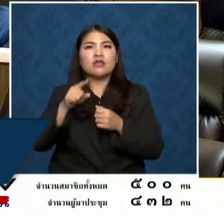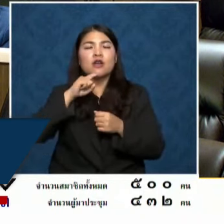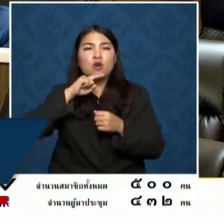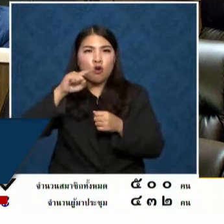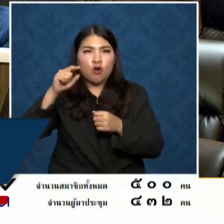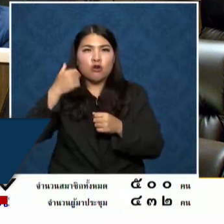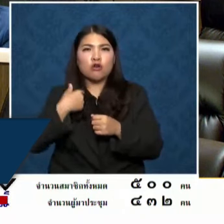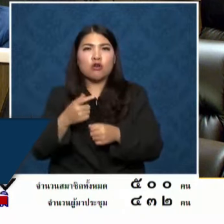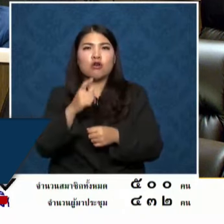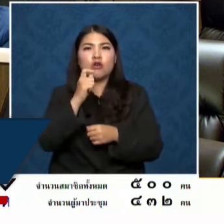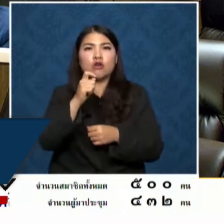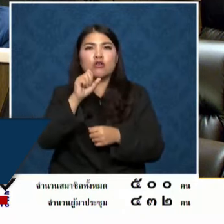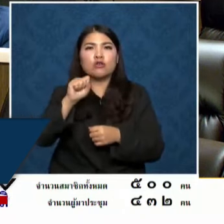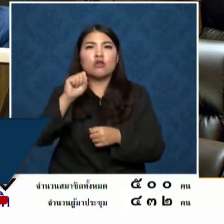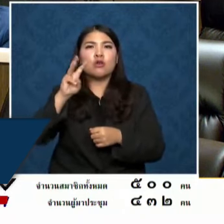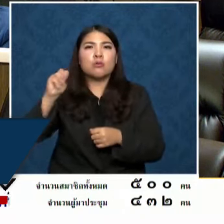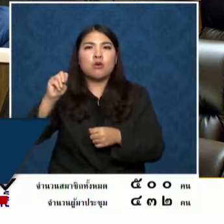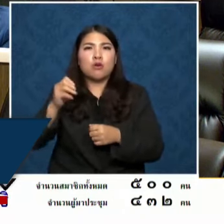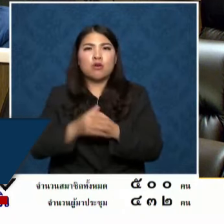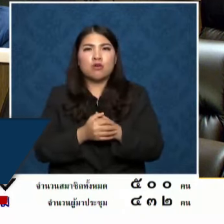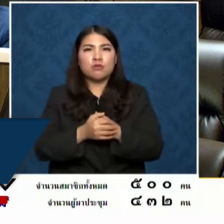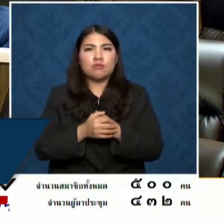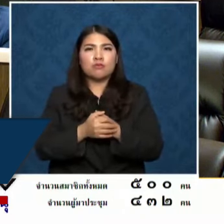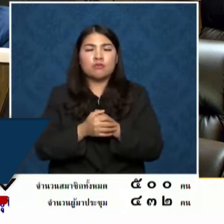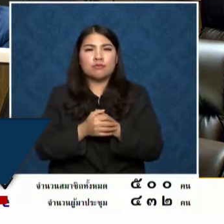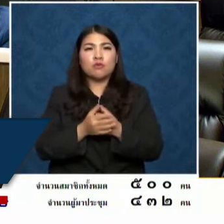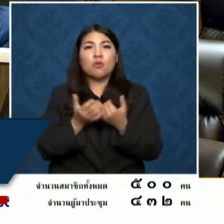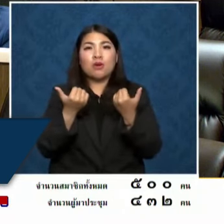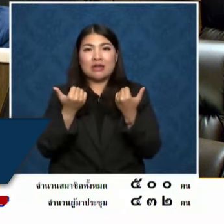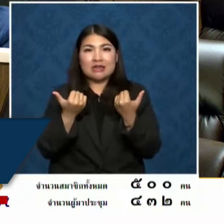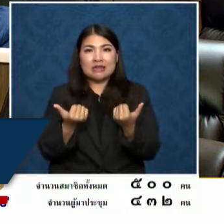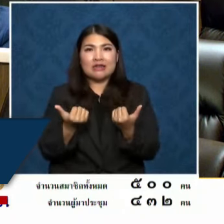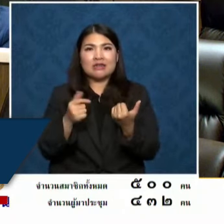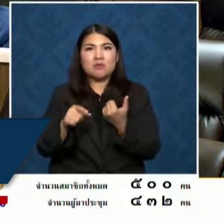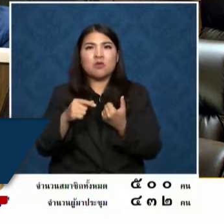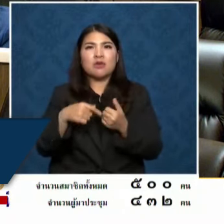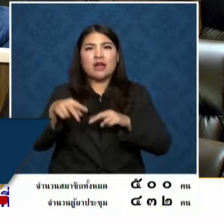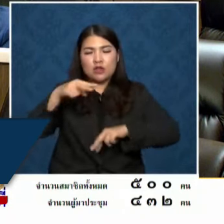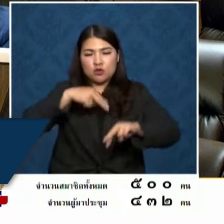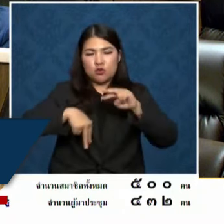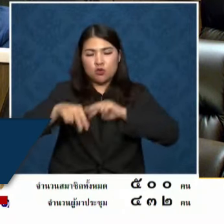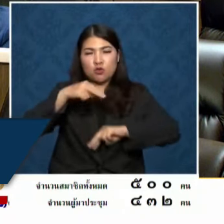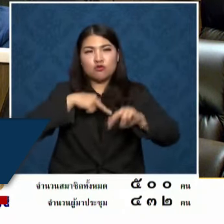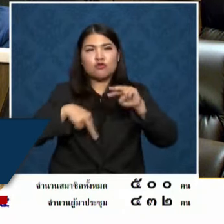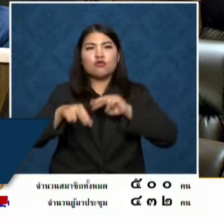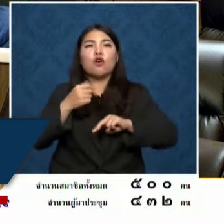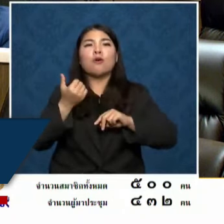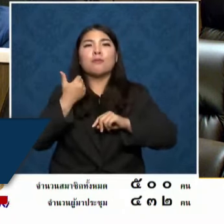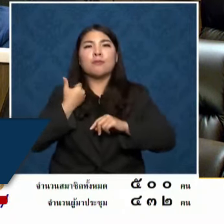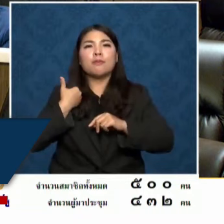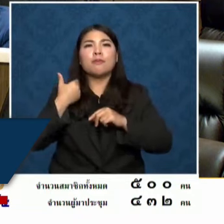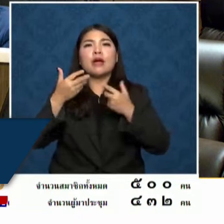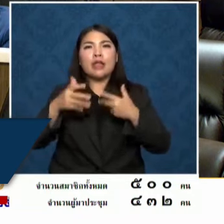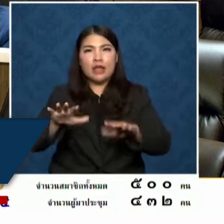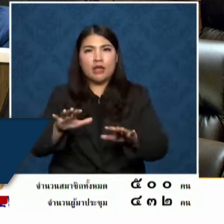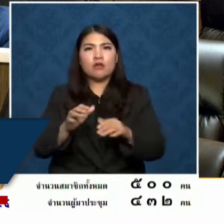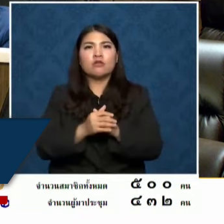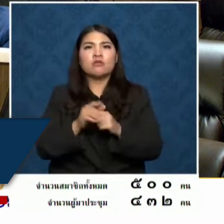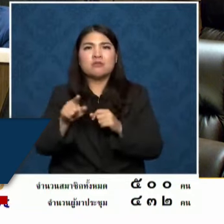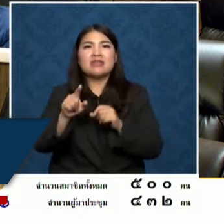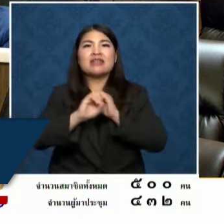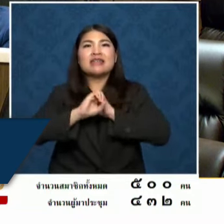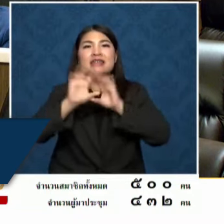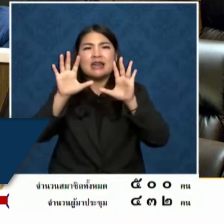ต่อกสมครับท่านประธานครับผลการตรวจสอบเล่มนี้ก็ออกมาแล้วและก็ชัด